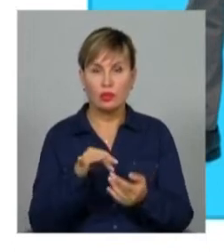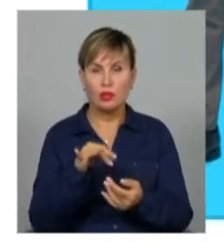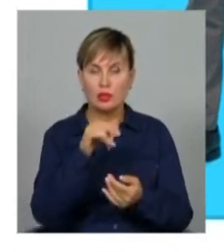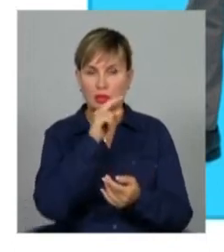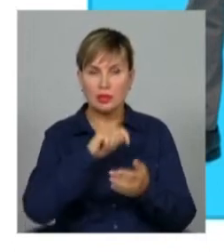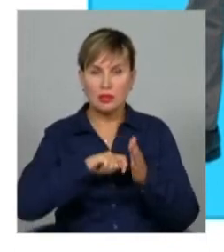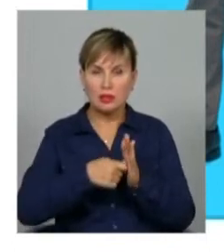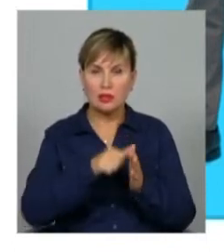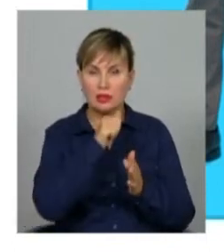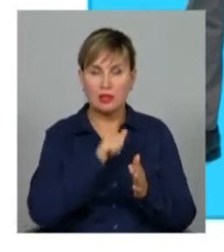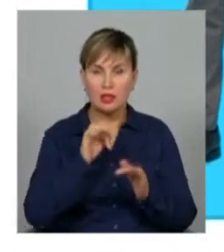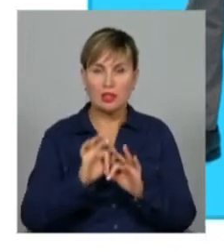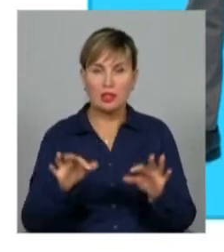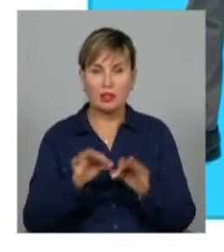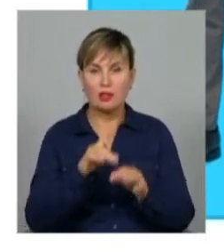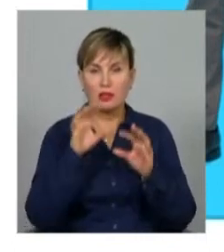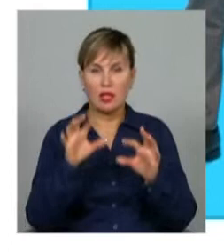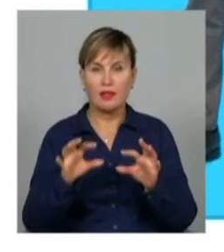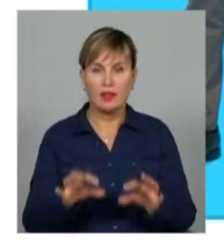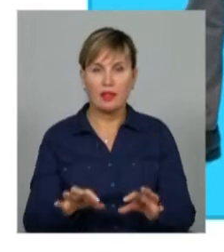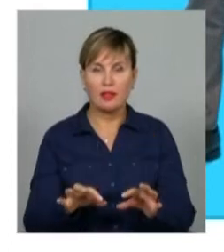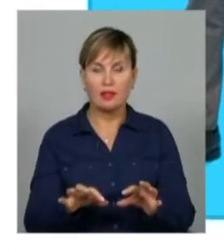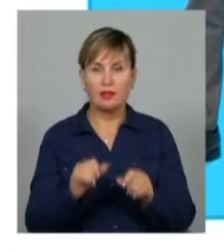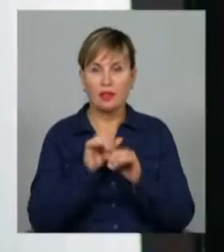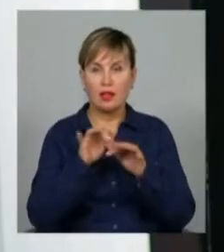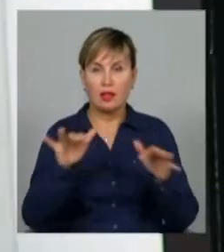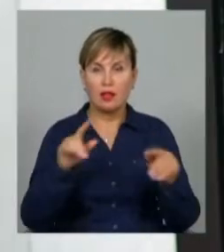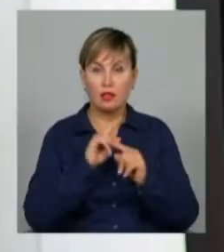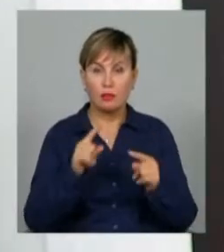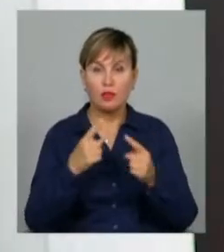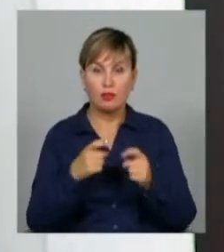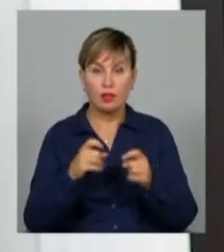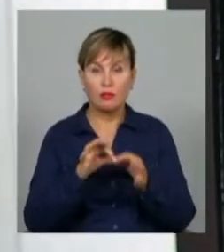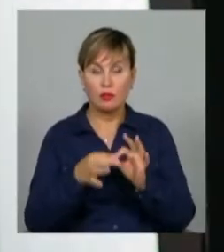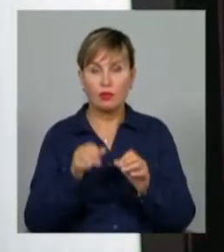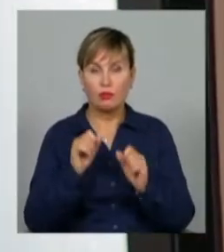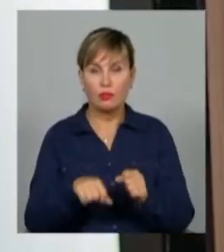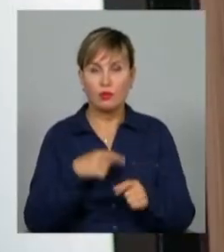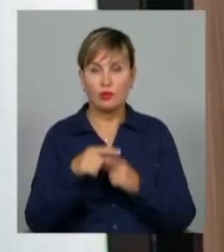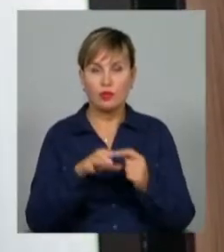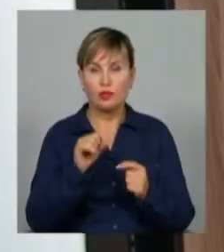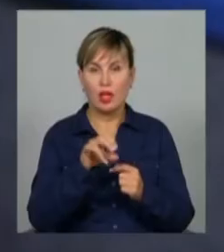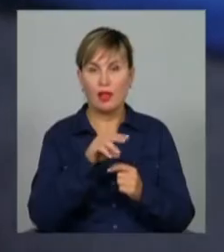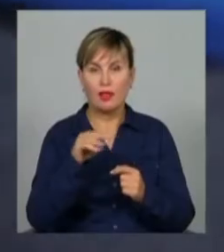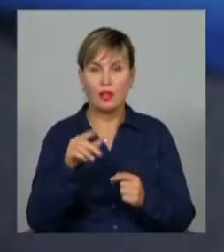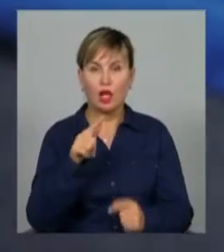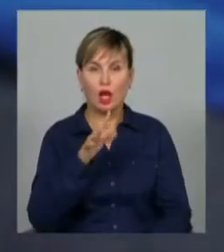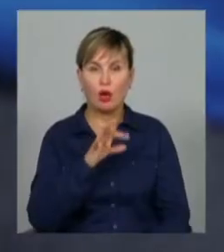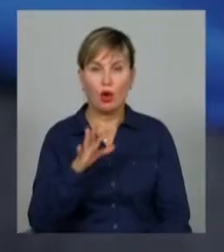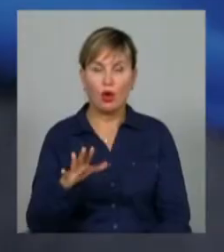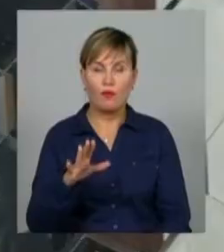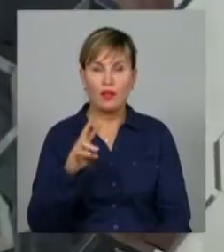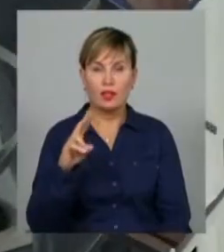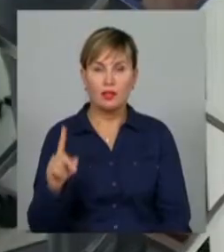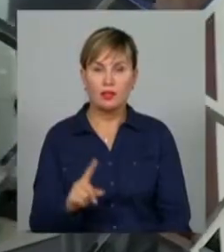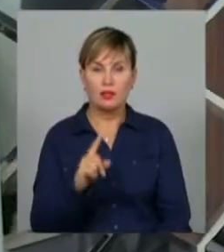конфиденциальность полученных сведений гарантируется законодательством. Более подробную информацию можно получить на сайте sanak.gov.kz.